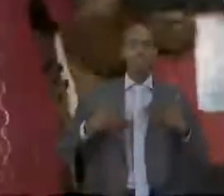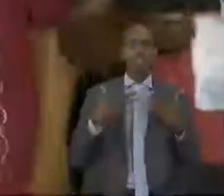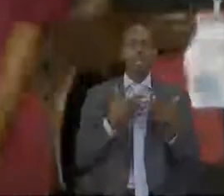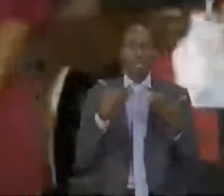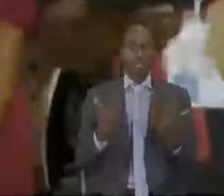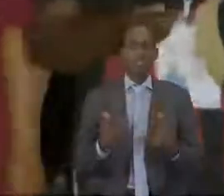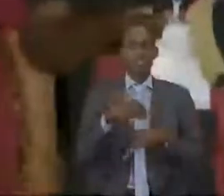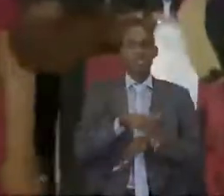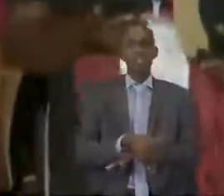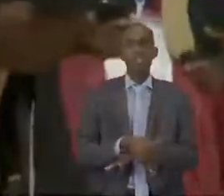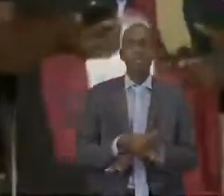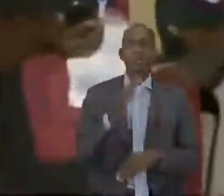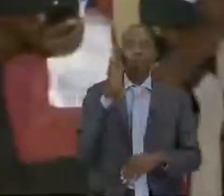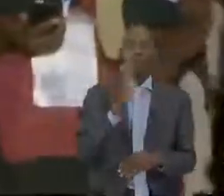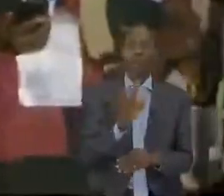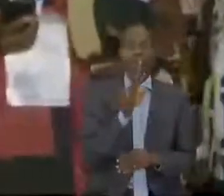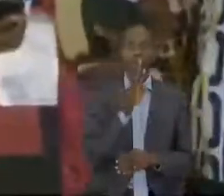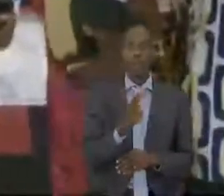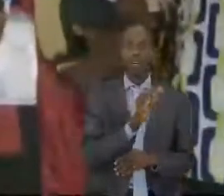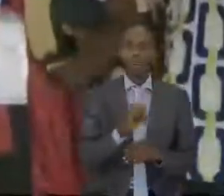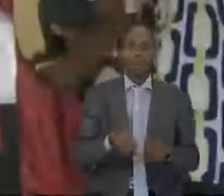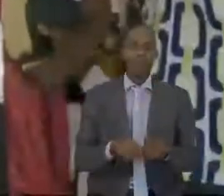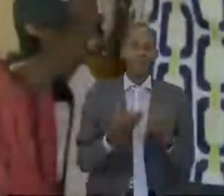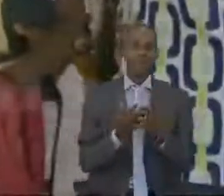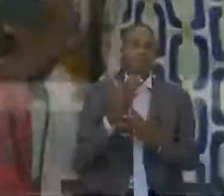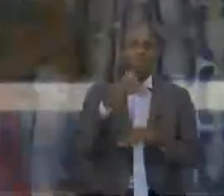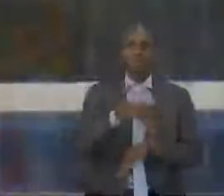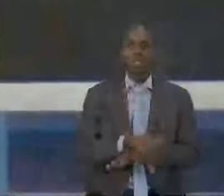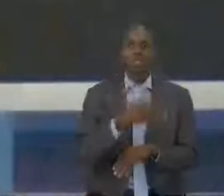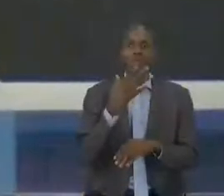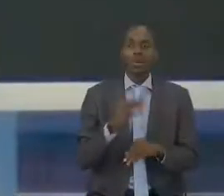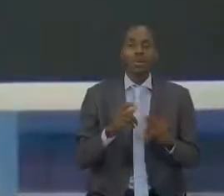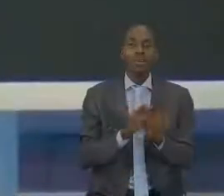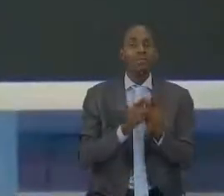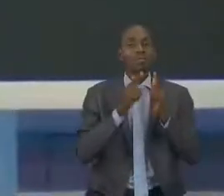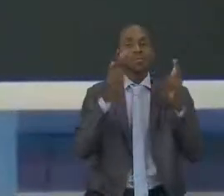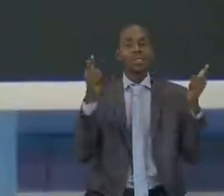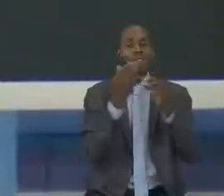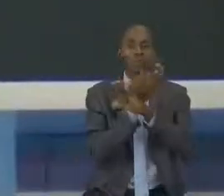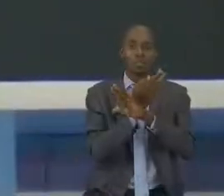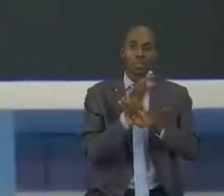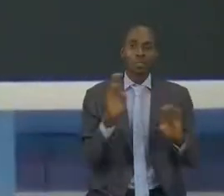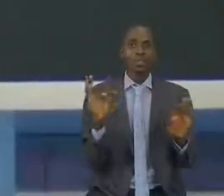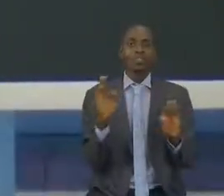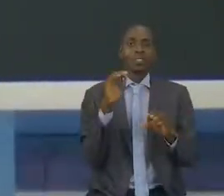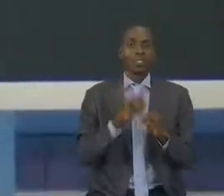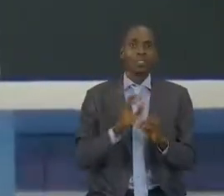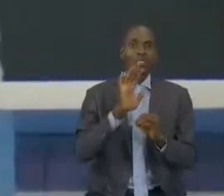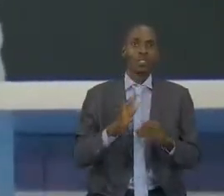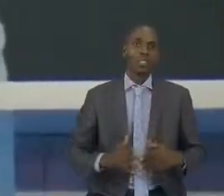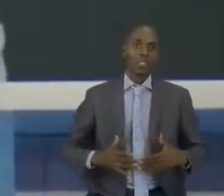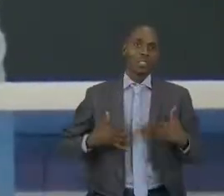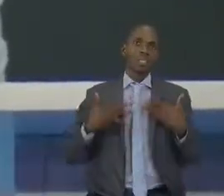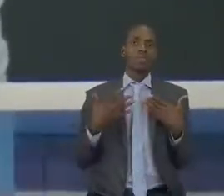aujourd'hui sera une soirée de percée pour la libération surnaturelle dans ta vie,